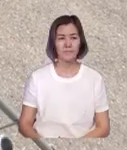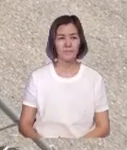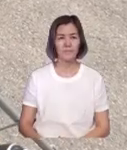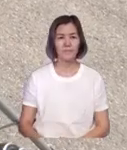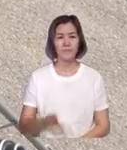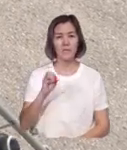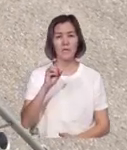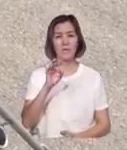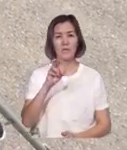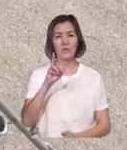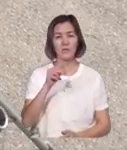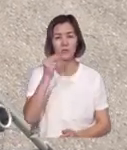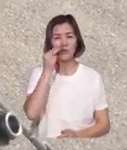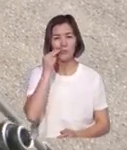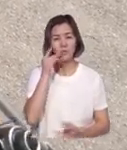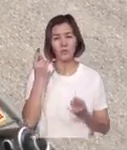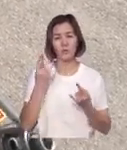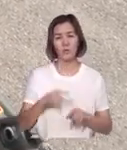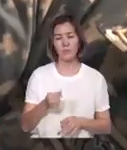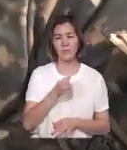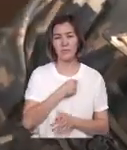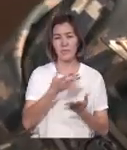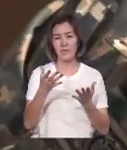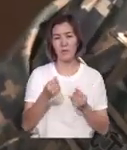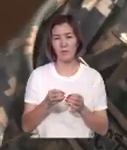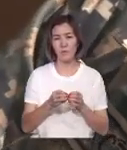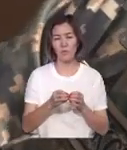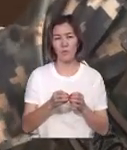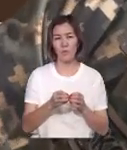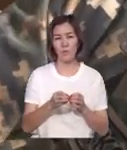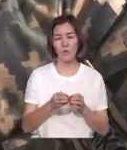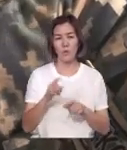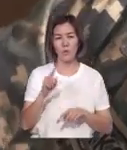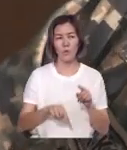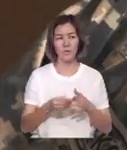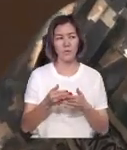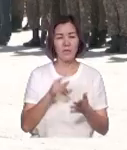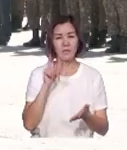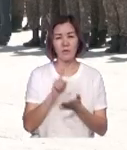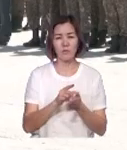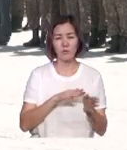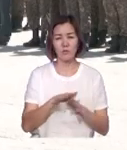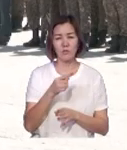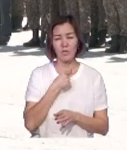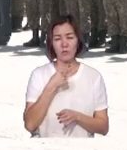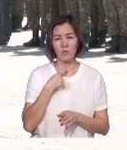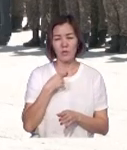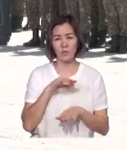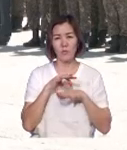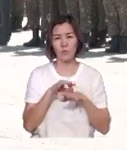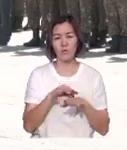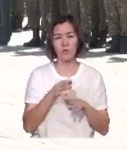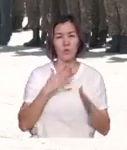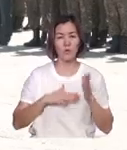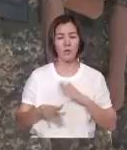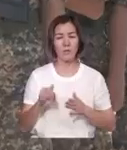Ернұр Абдуллаұлы Шымкенттің тумасы, әскер қатарына қабылданғанына оның үстіне отан алдындағы борышын Талдықорғанда өтейтініне қуанып жүр. Ендігі